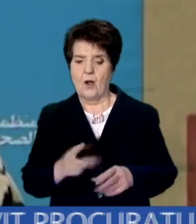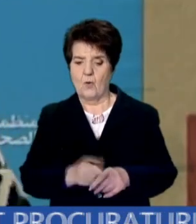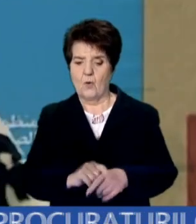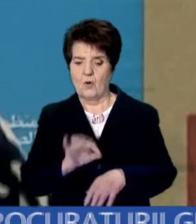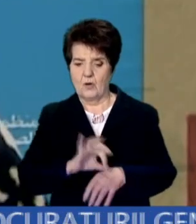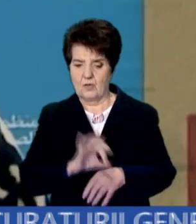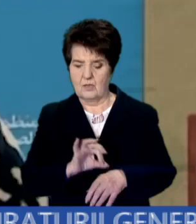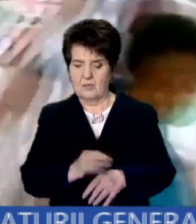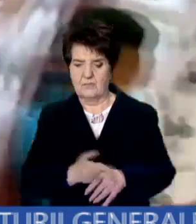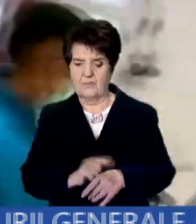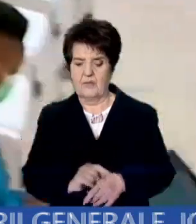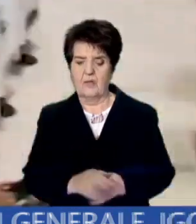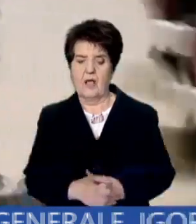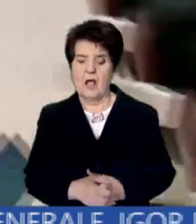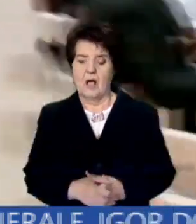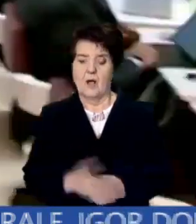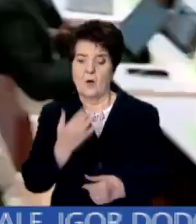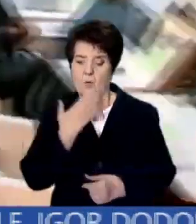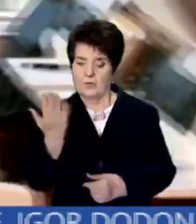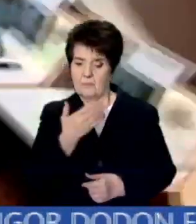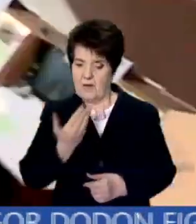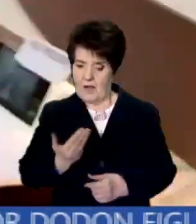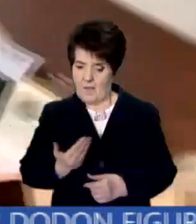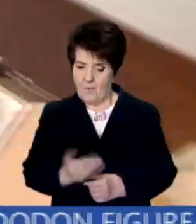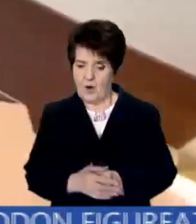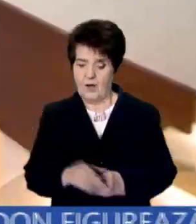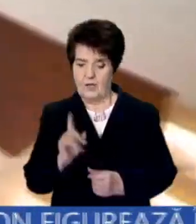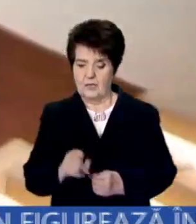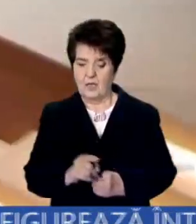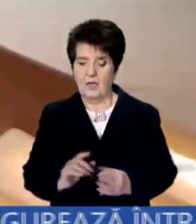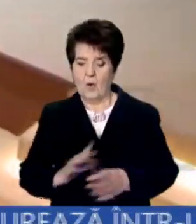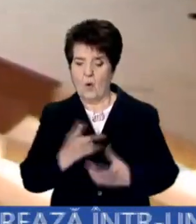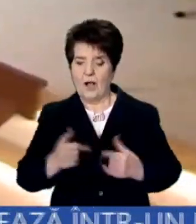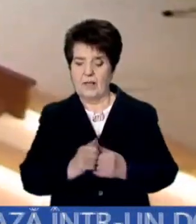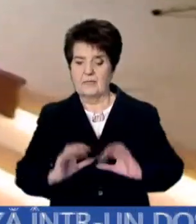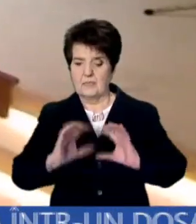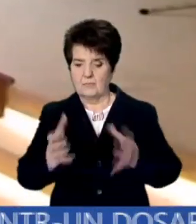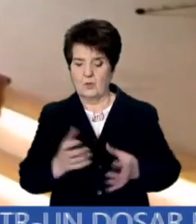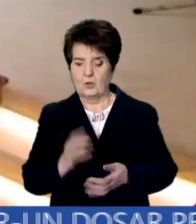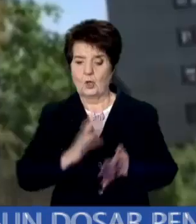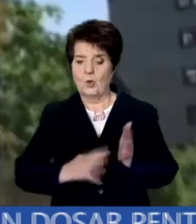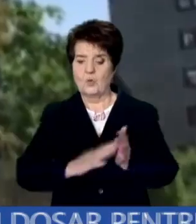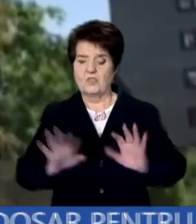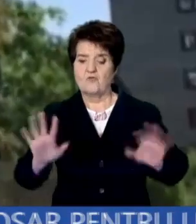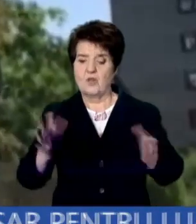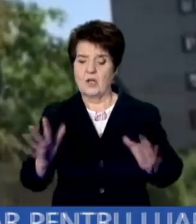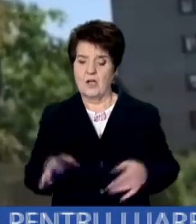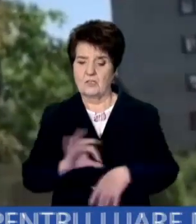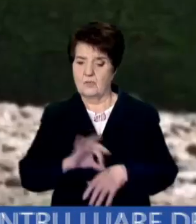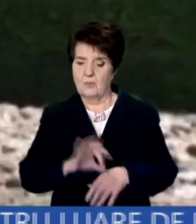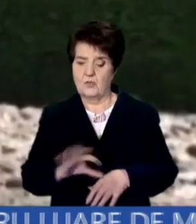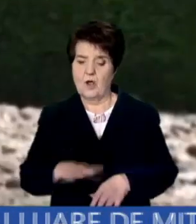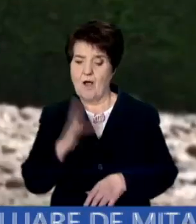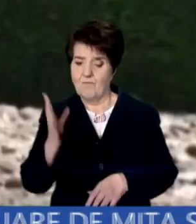trebui să fim îngrijorați. Potrivit ultimelor rapoarte ale Organizației Mondiale a Sănătății, peste 90 de cazuri de variola maimuței au